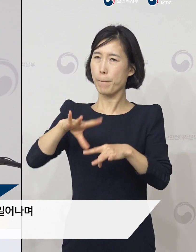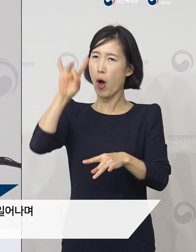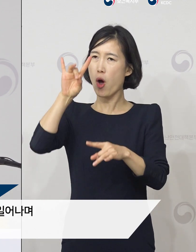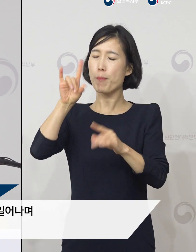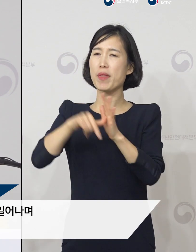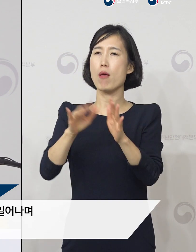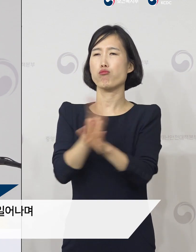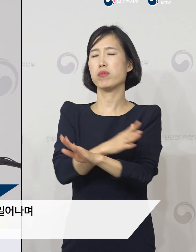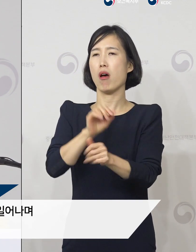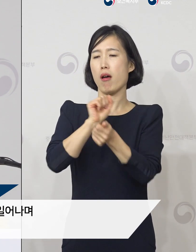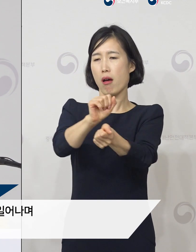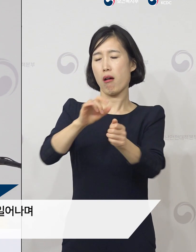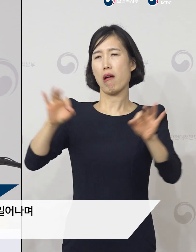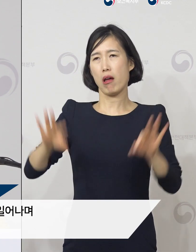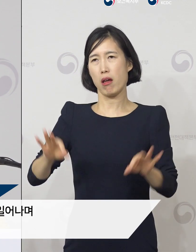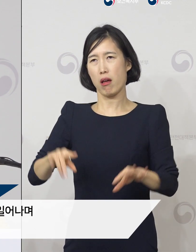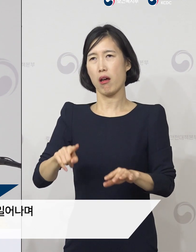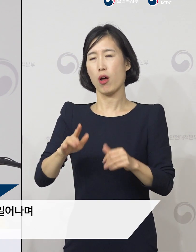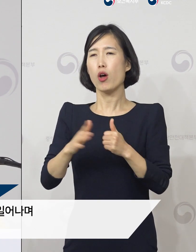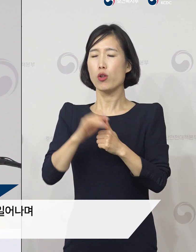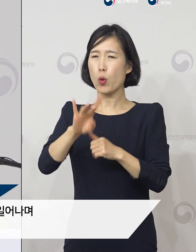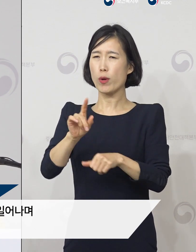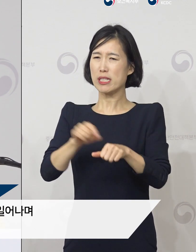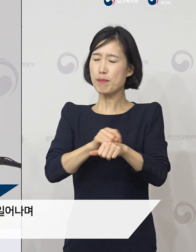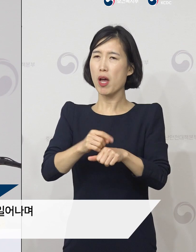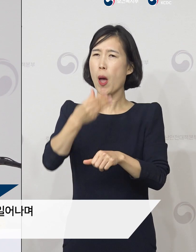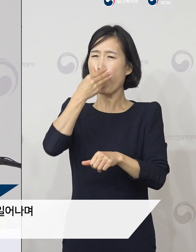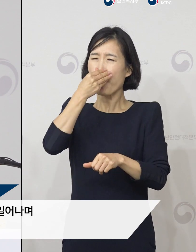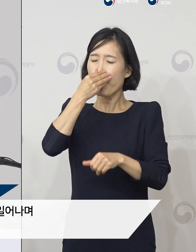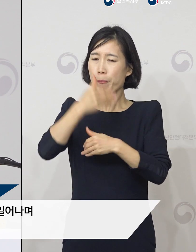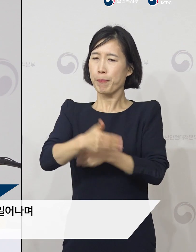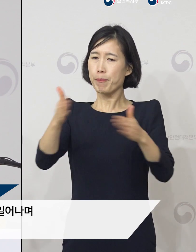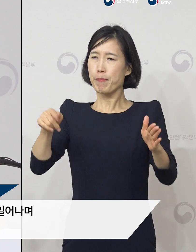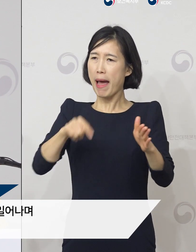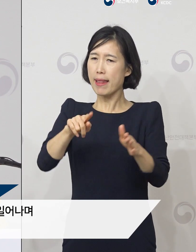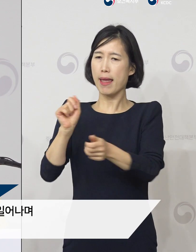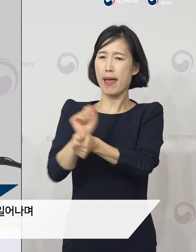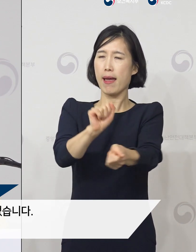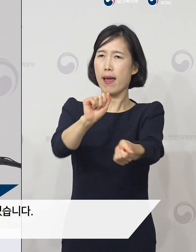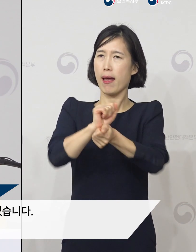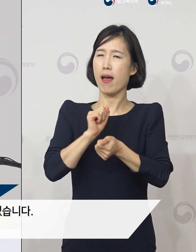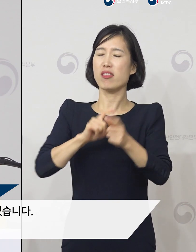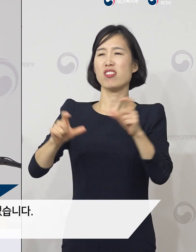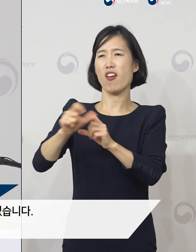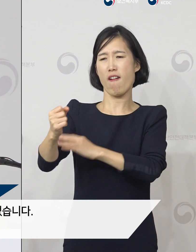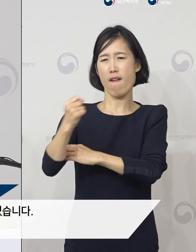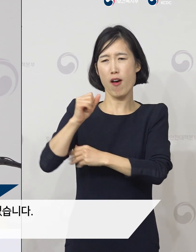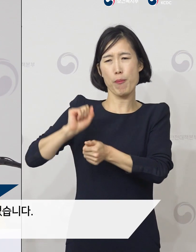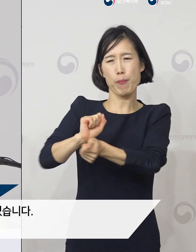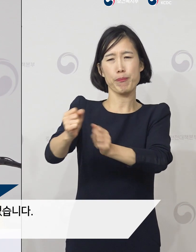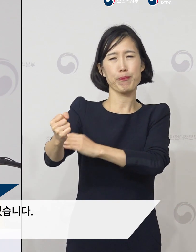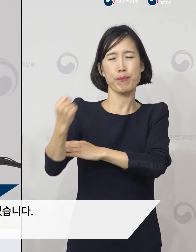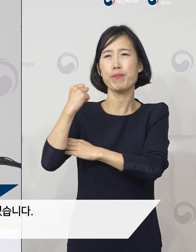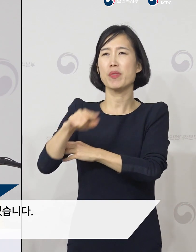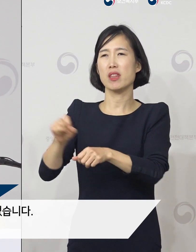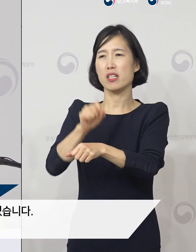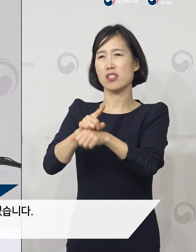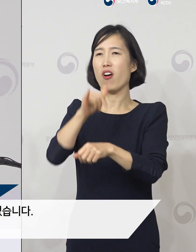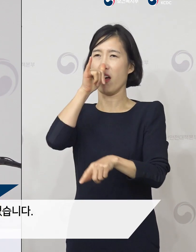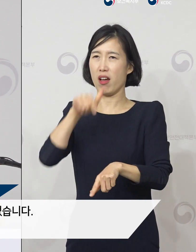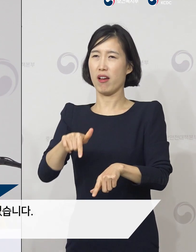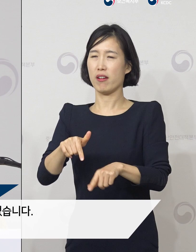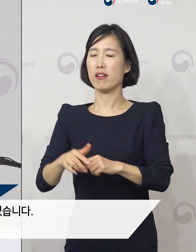전파가 일어나며 특히 닫힌 공간에서 밀접한 접촉이 일어났을 때 더욱 강하고 빠르게 전파가 일어나는